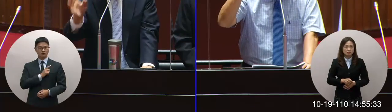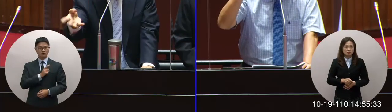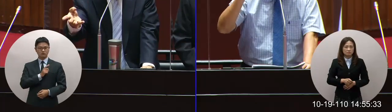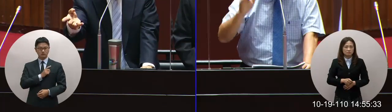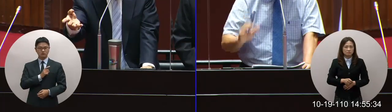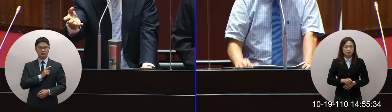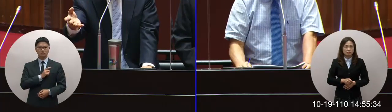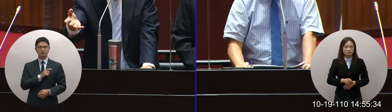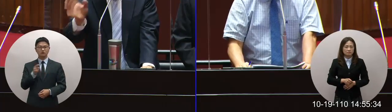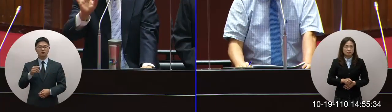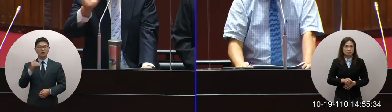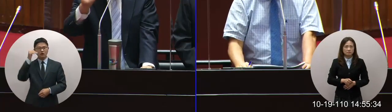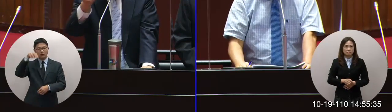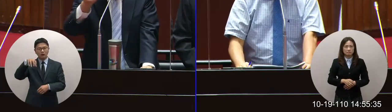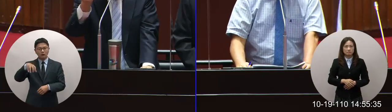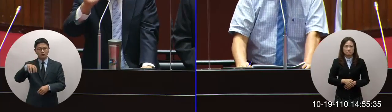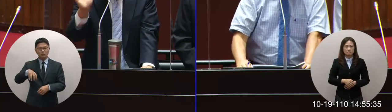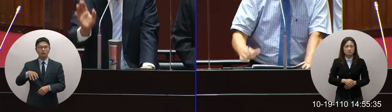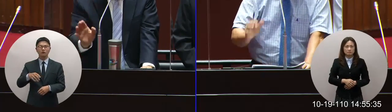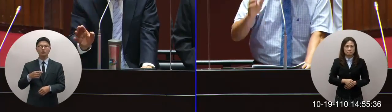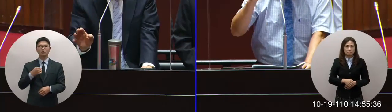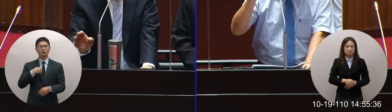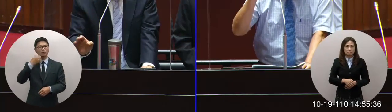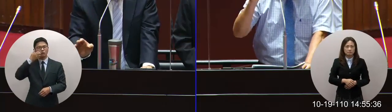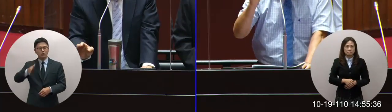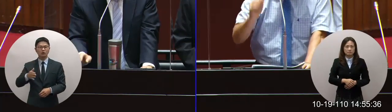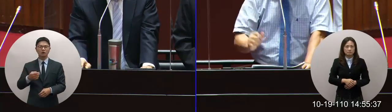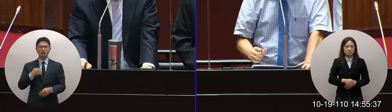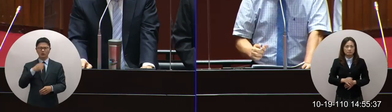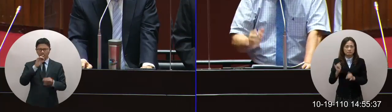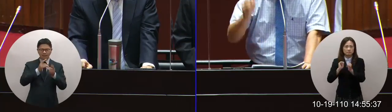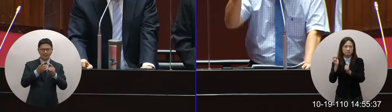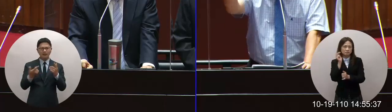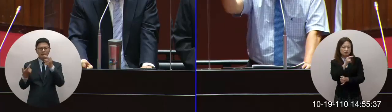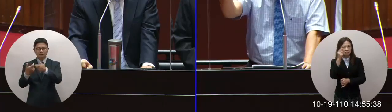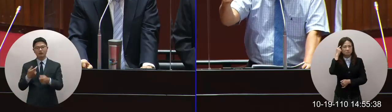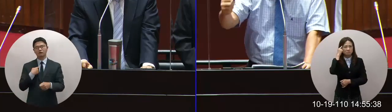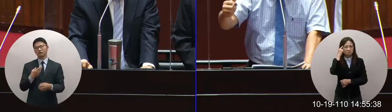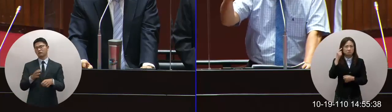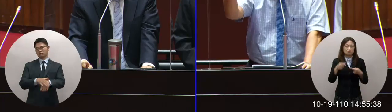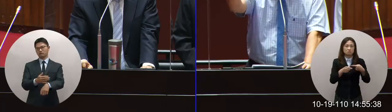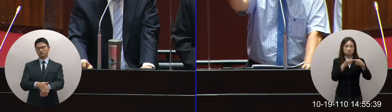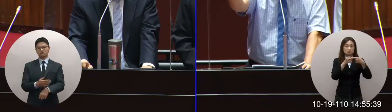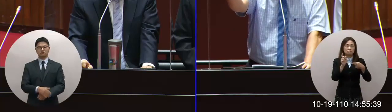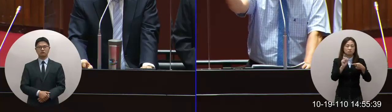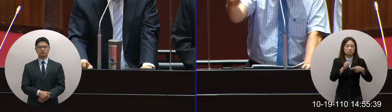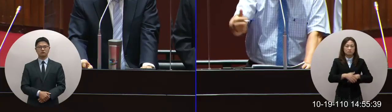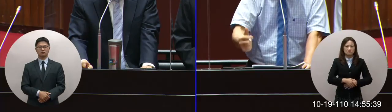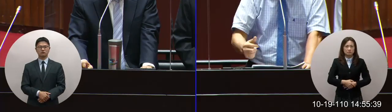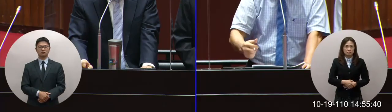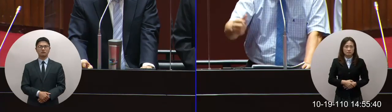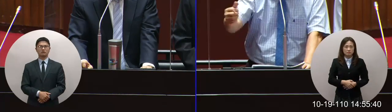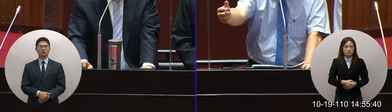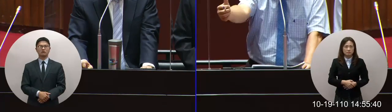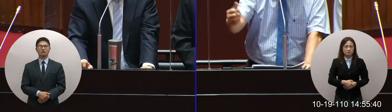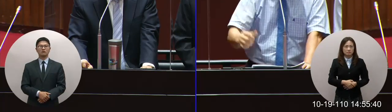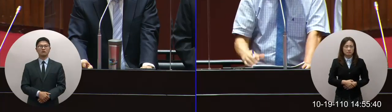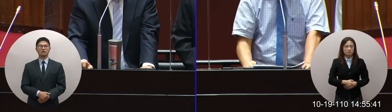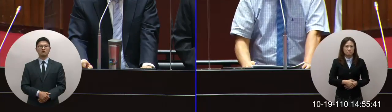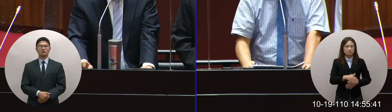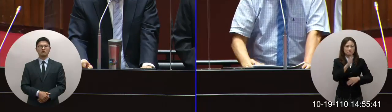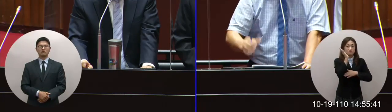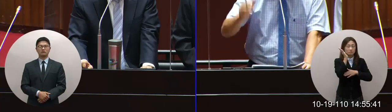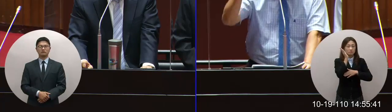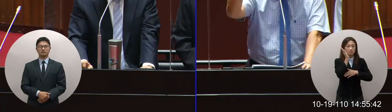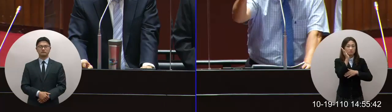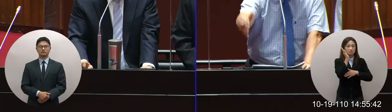我也不认识高端，我也不会配合任何人， 让民众感觉就第一个就是府院包括卫